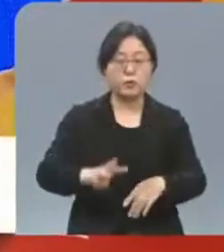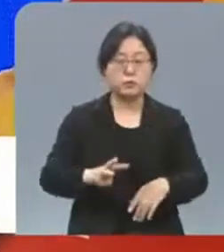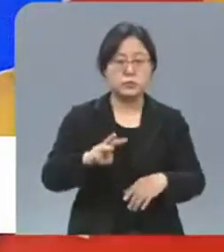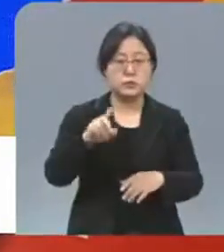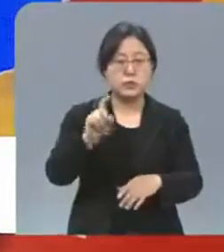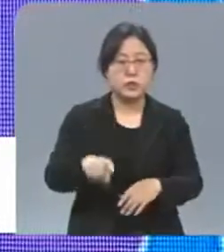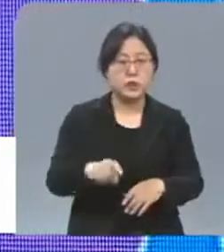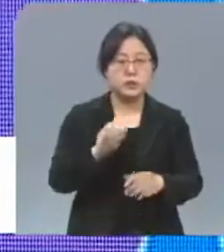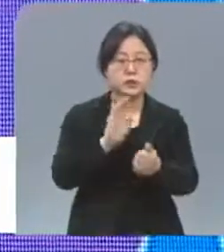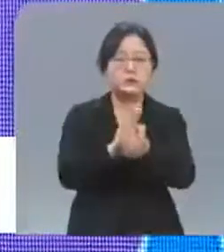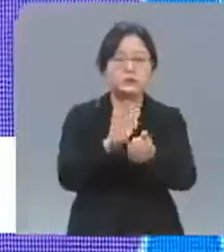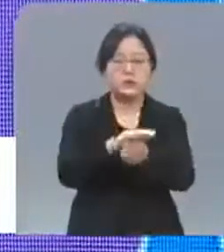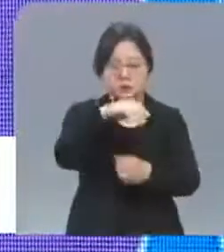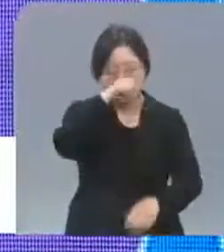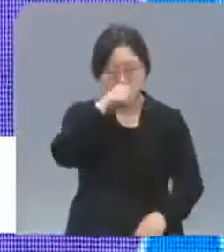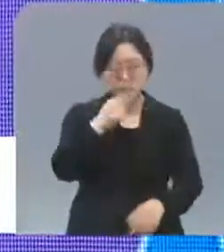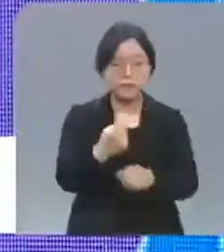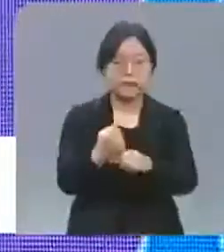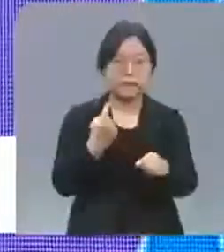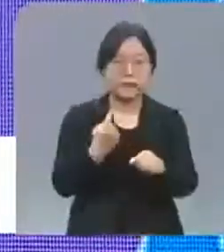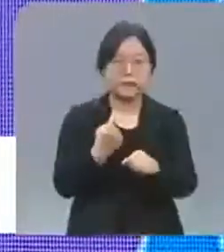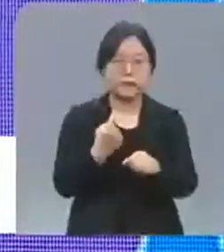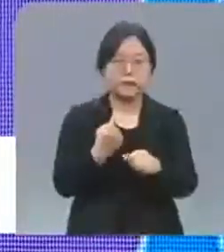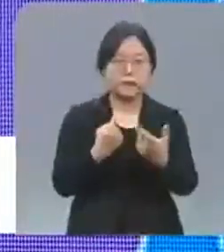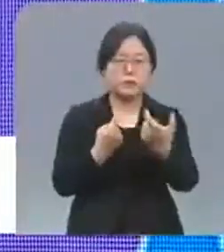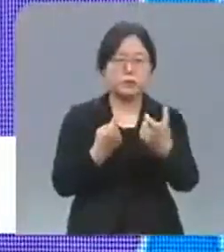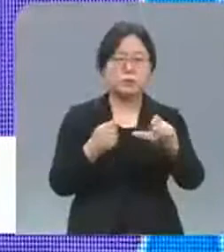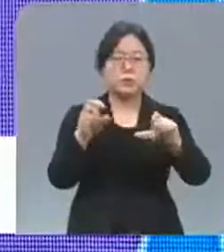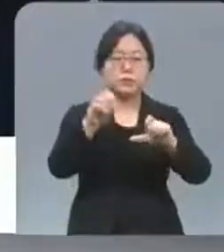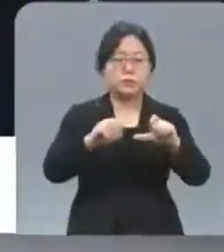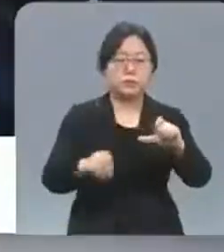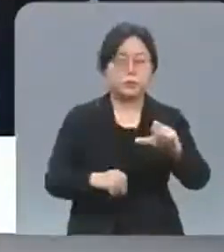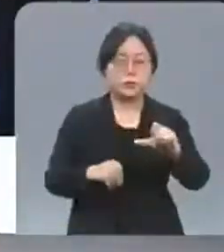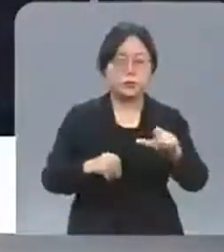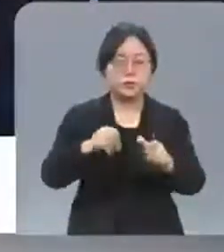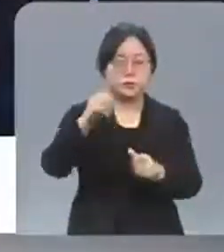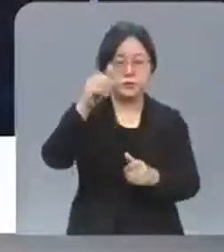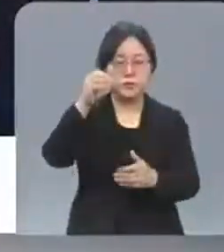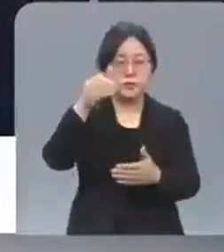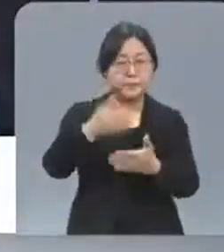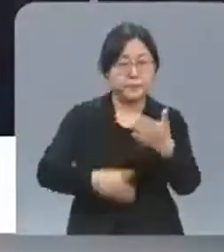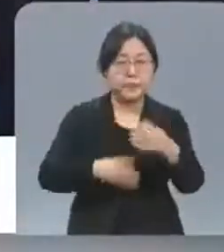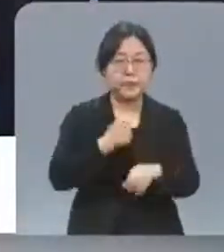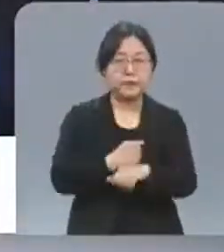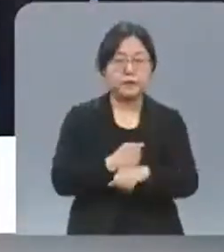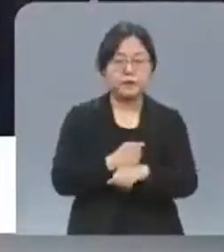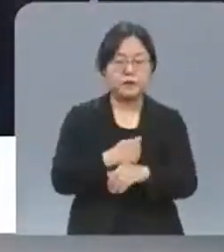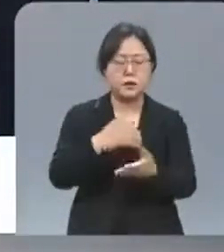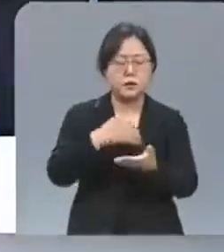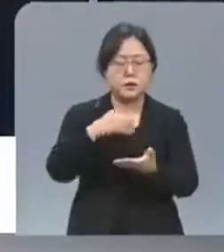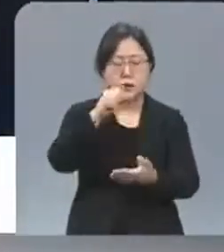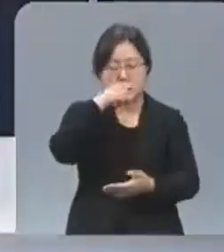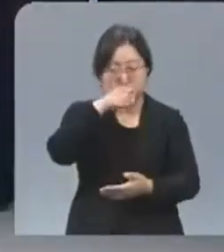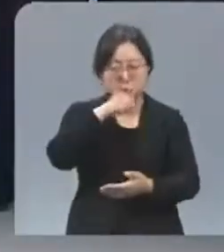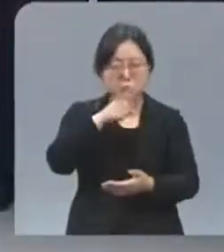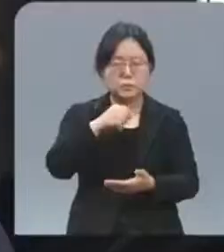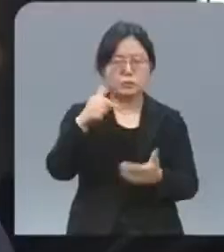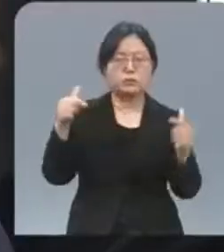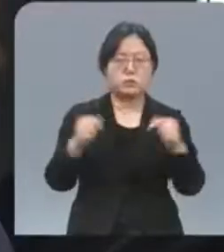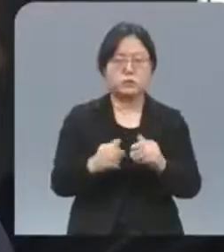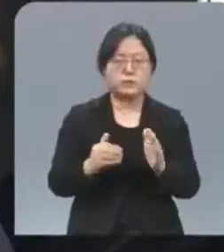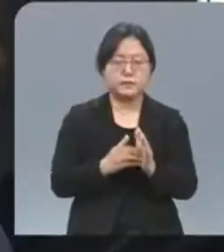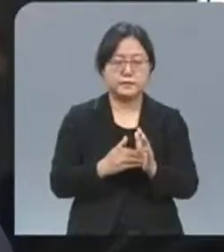상생카드 발행 지원 예산을 전년도보다 65% 이상 대폭 삭감해 발행 규모도 그만큼